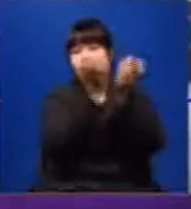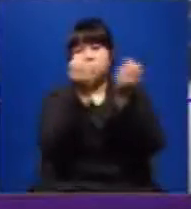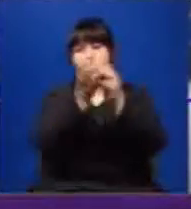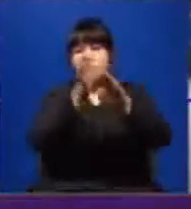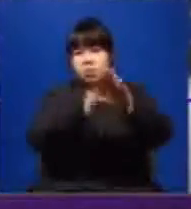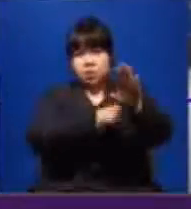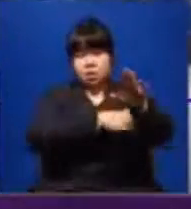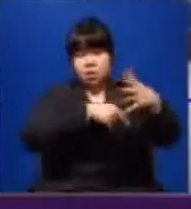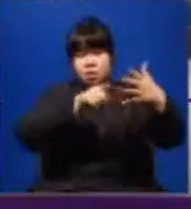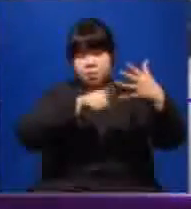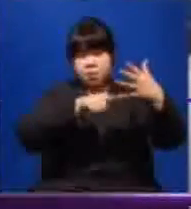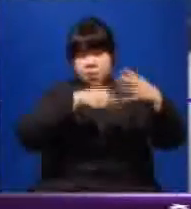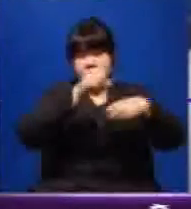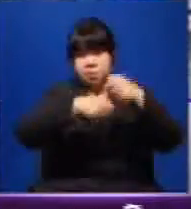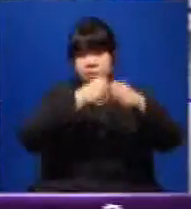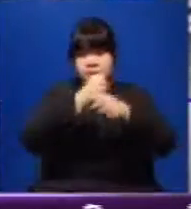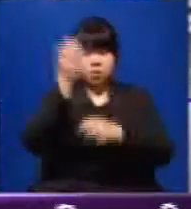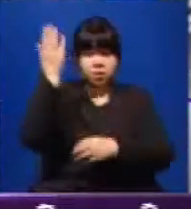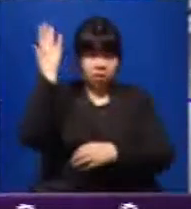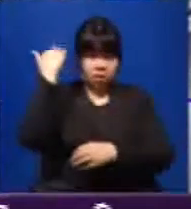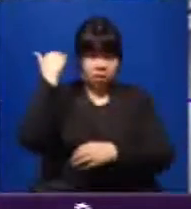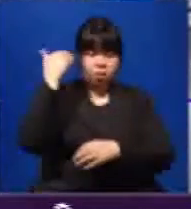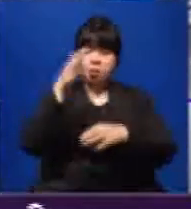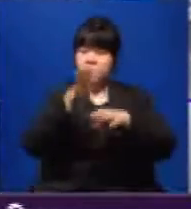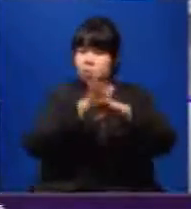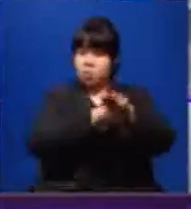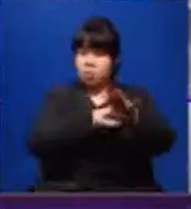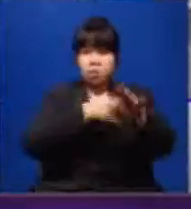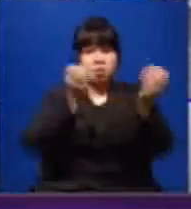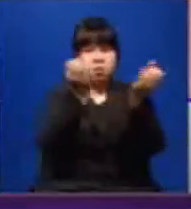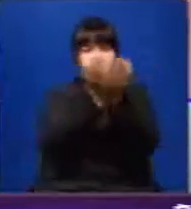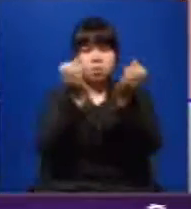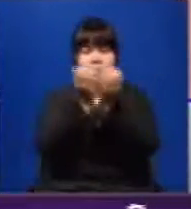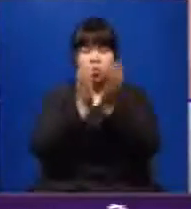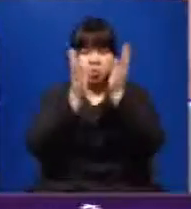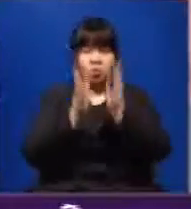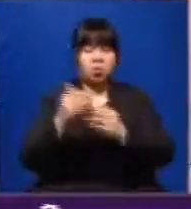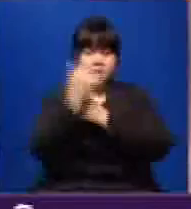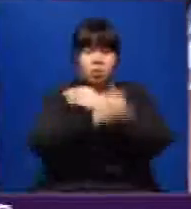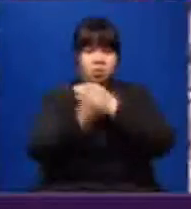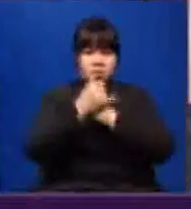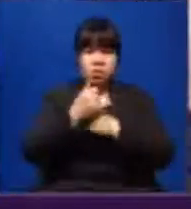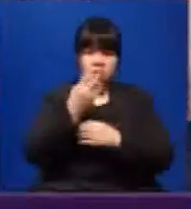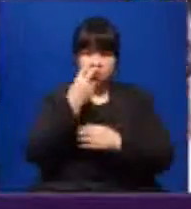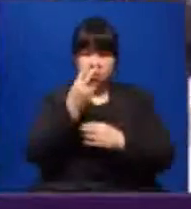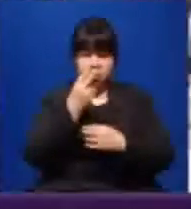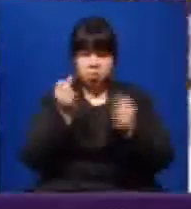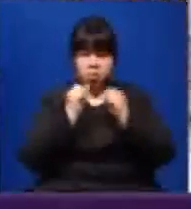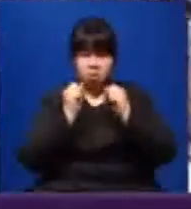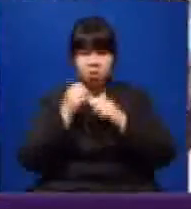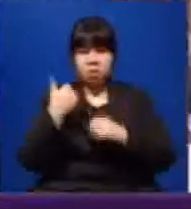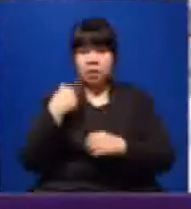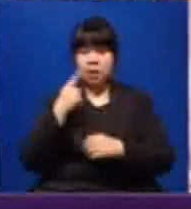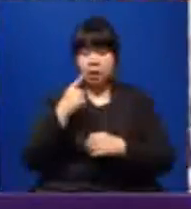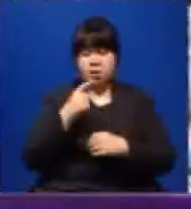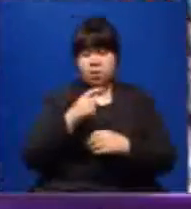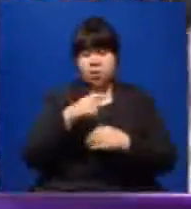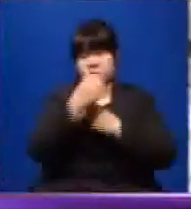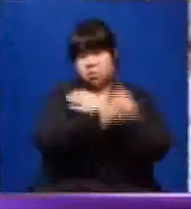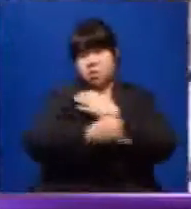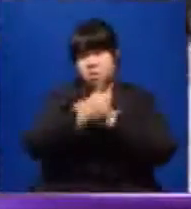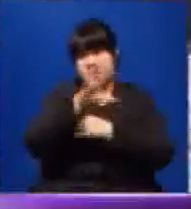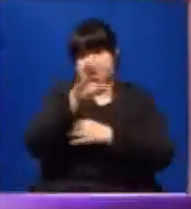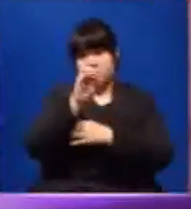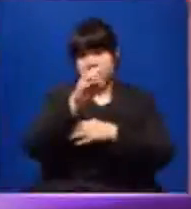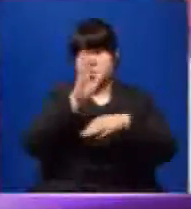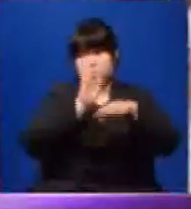ตั้งแต่ช่วงปลายปีที่ผ่านมายิ่งได้รับผลกระทบต่อความเชื่อมั่นของนักท่องเที่ยวชาวต่างชาติมากขึ้นโดยเฉพาะการที่50ประเทศออกม